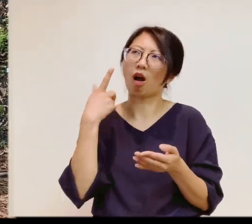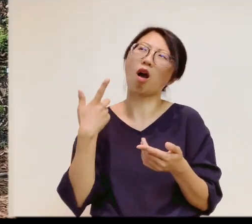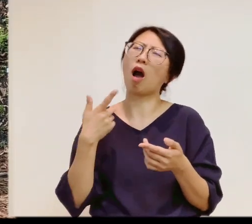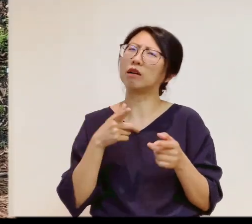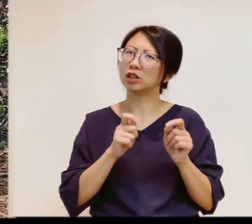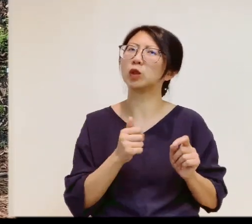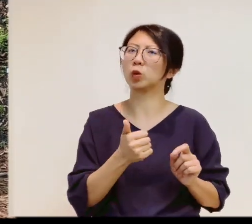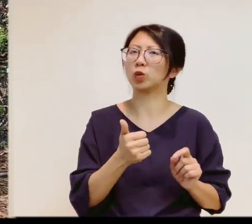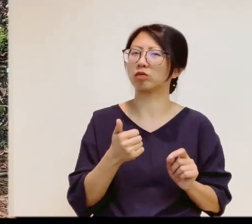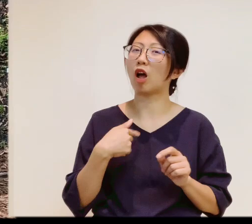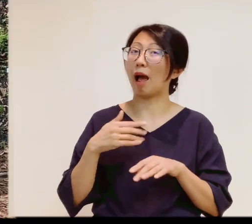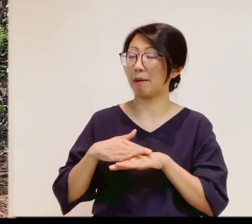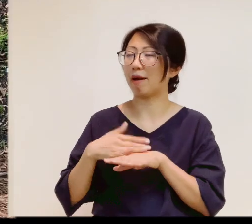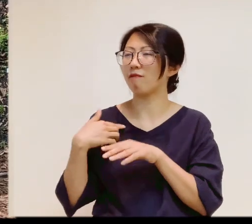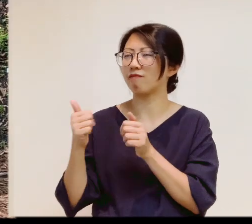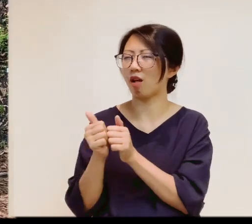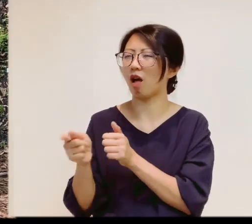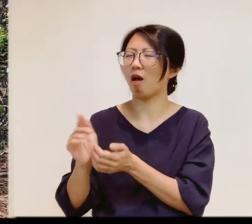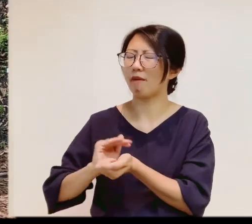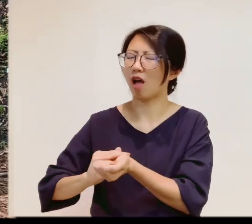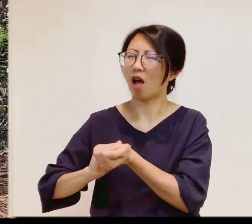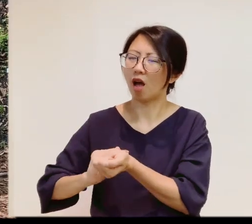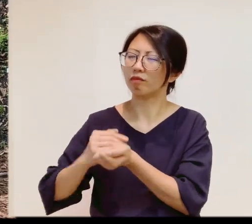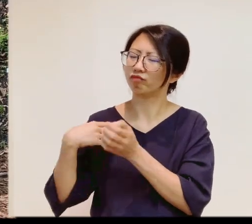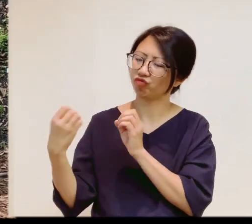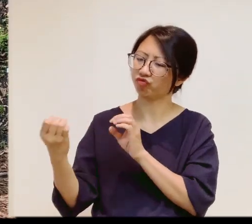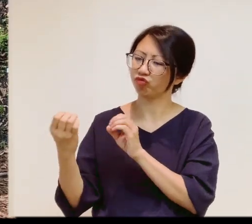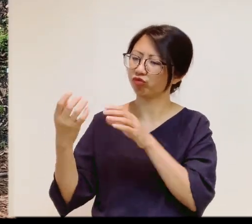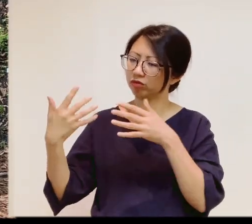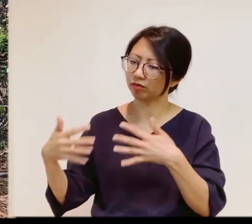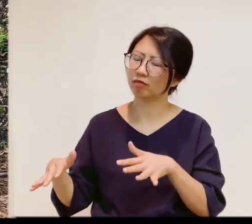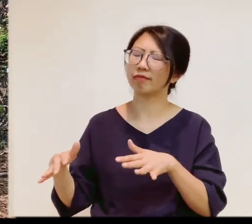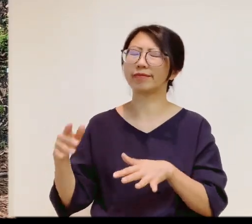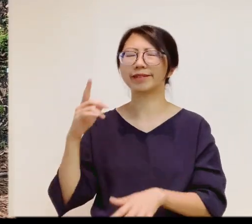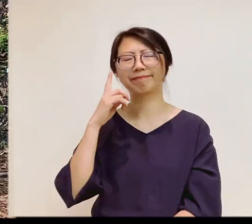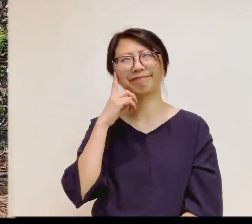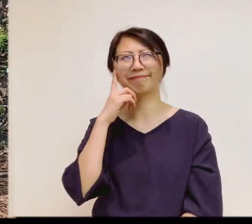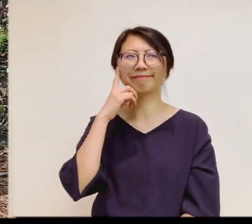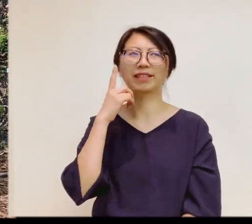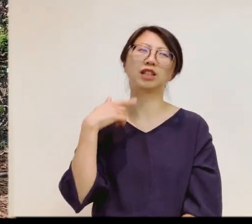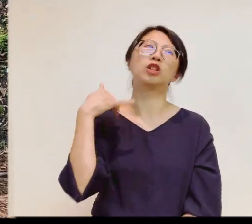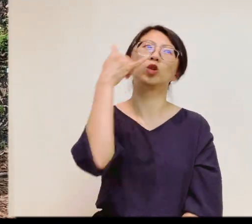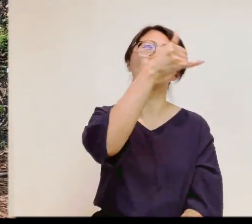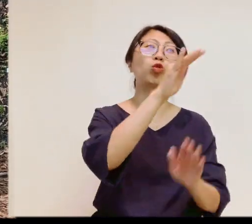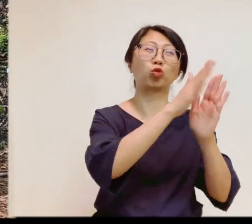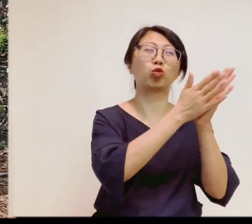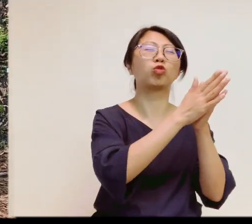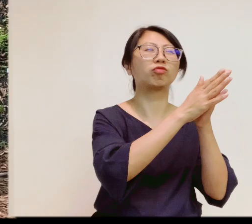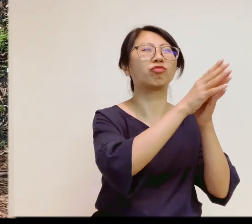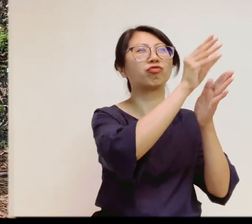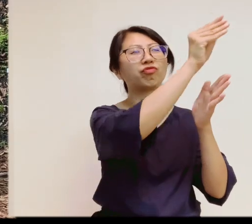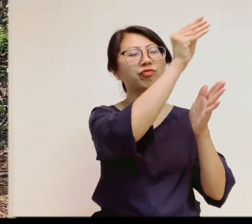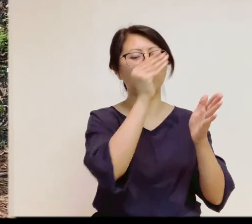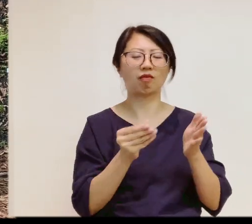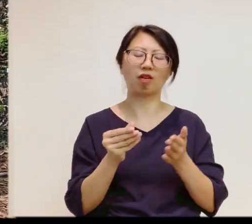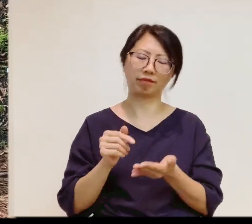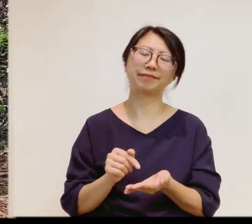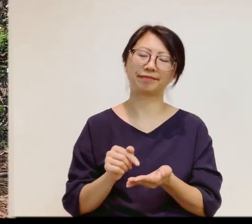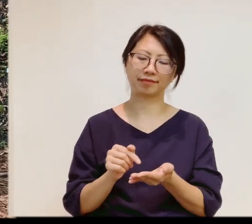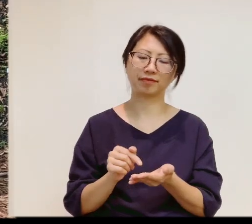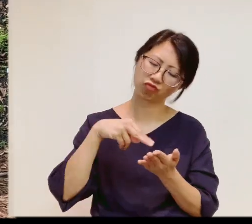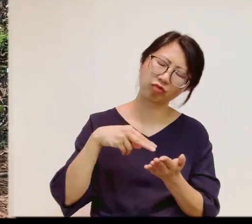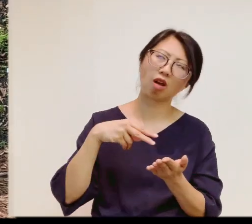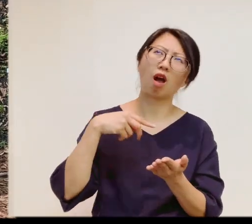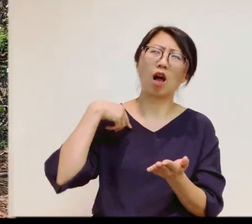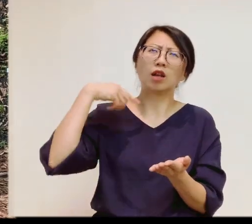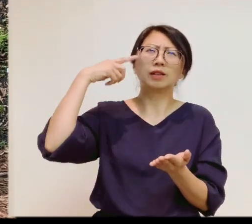话，对话完之后呢，我就立刻走去这个书柜那里拿这本书来看。因为当时一个很强烈的感觉，就